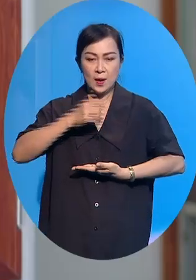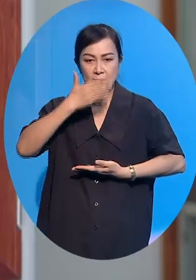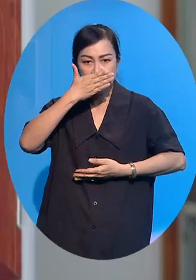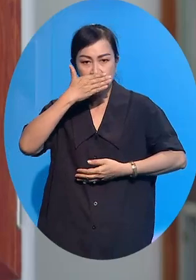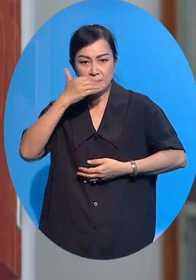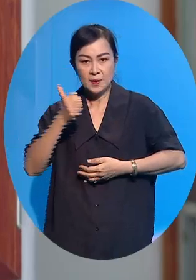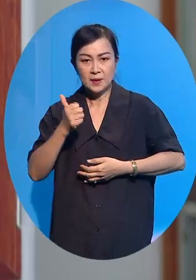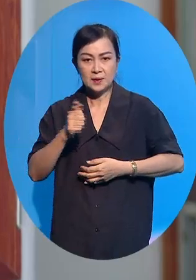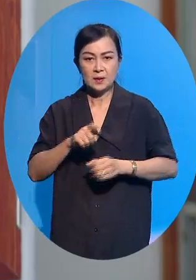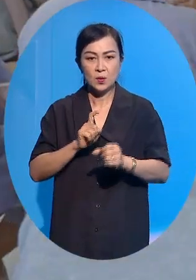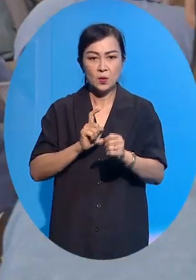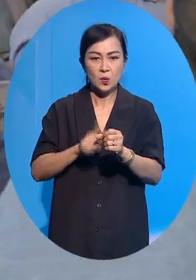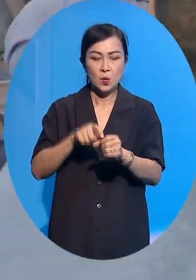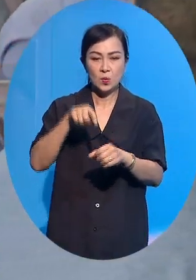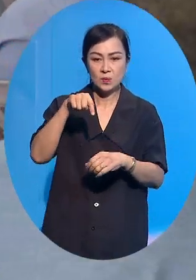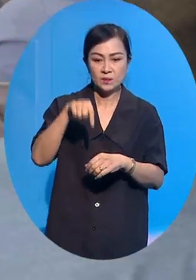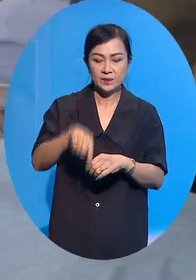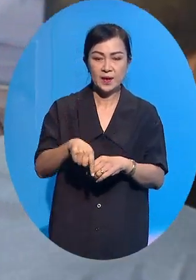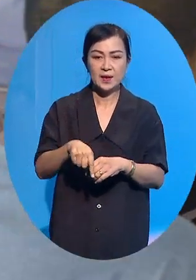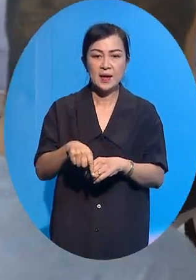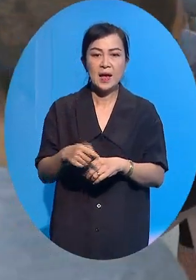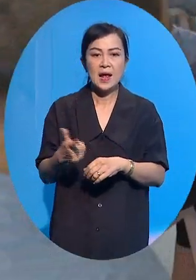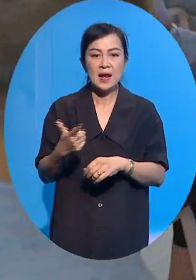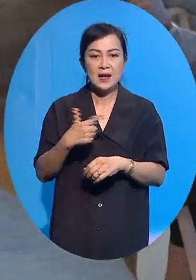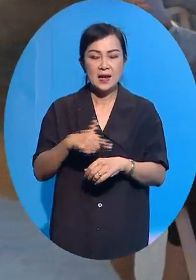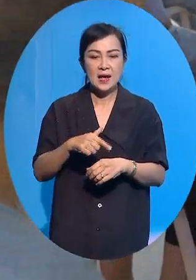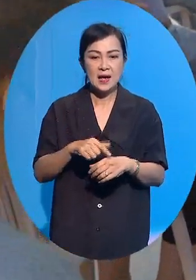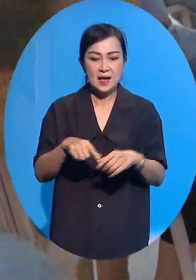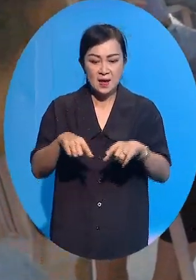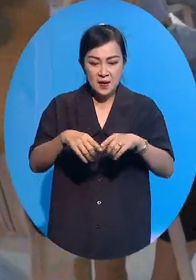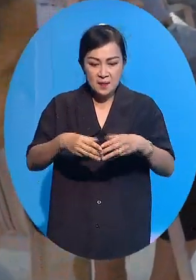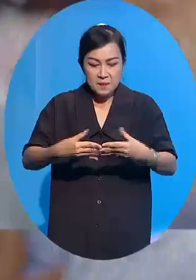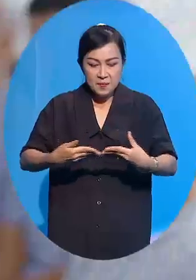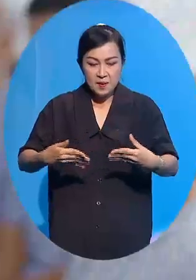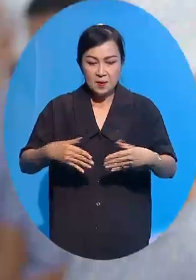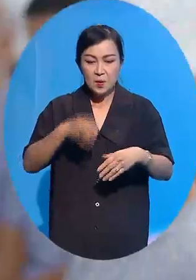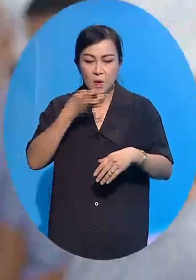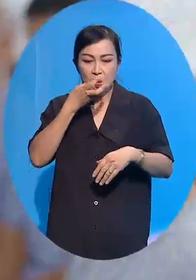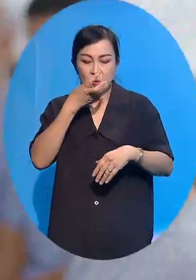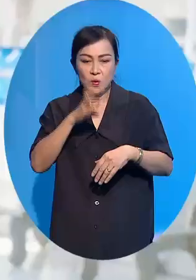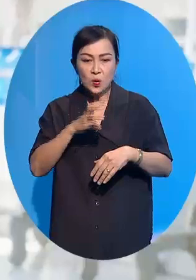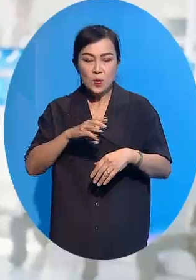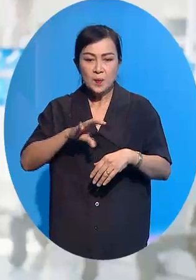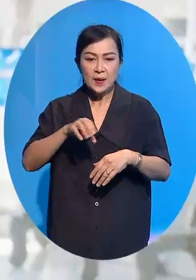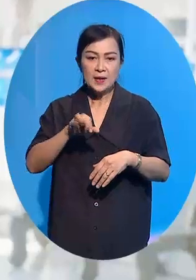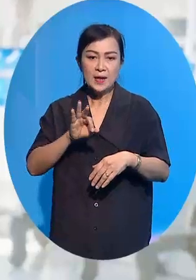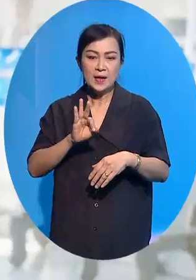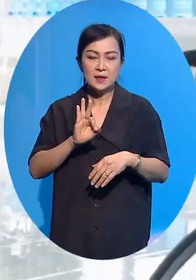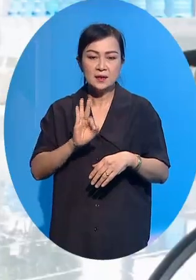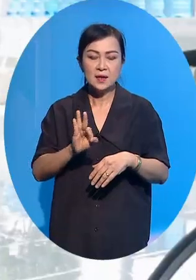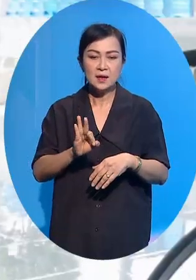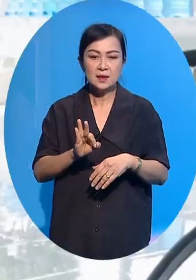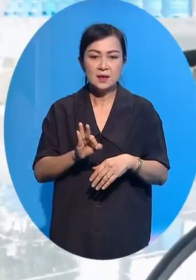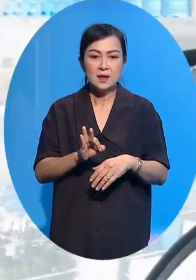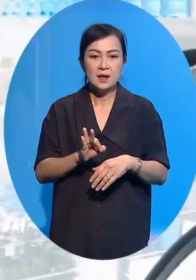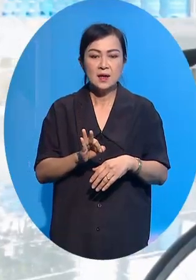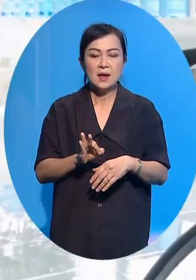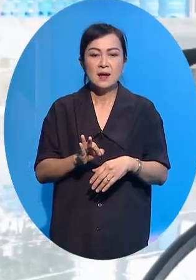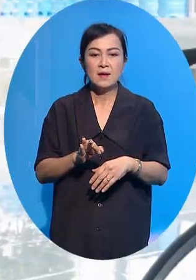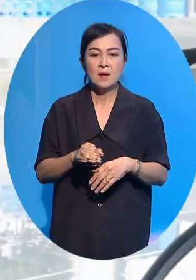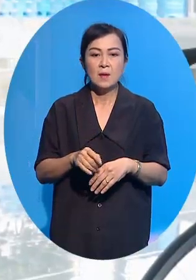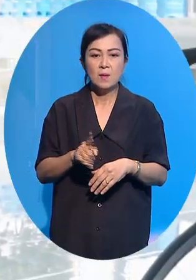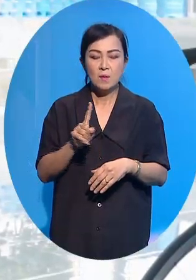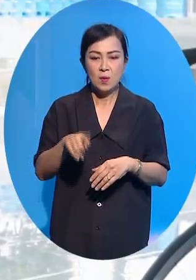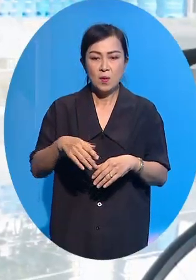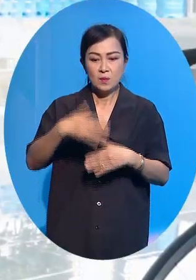biệt cho các cụ nơi đây. Đó là những bịch bỉm tả, thùng thuốc men, thiết bị y tế, ghế bô cho người già và một